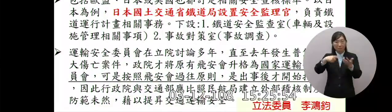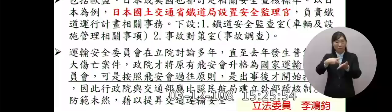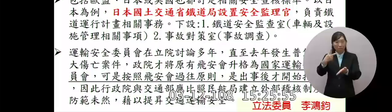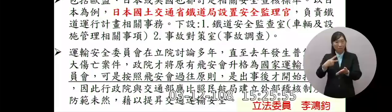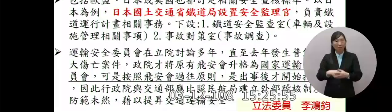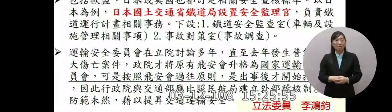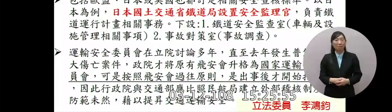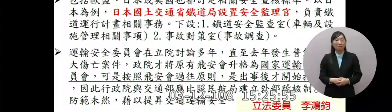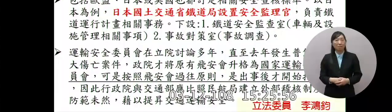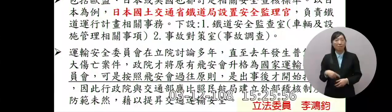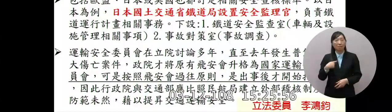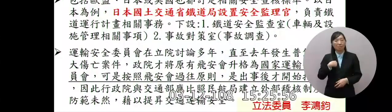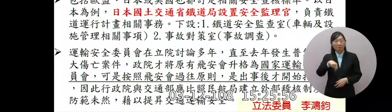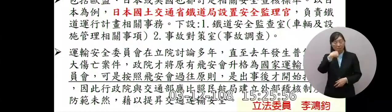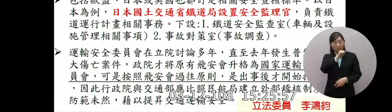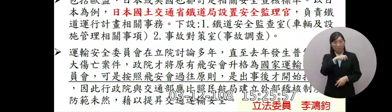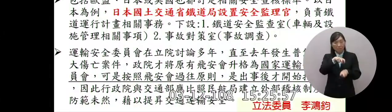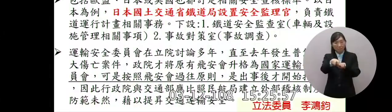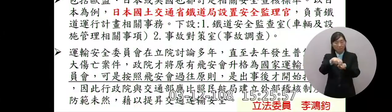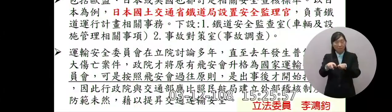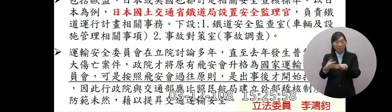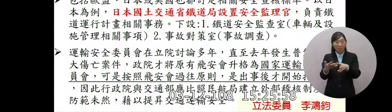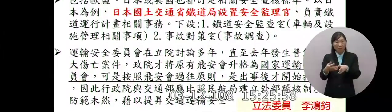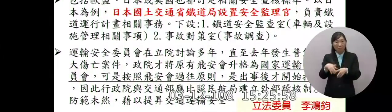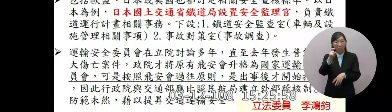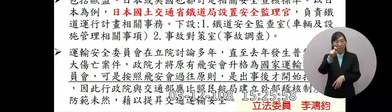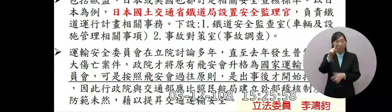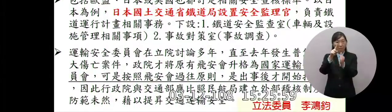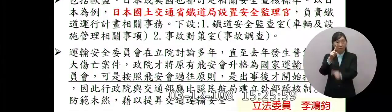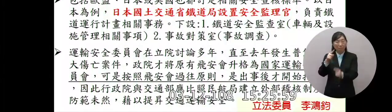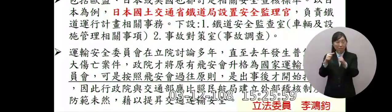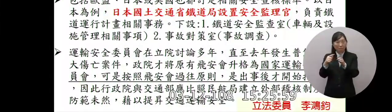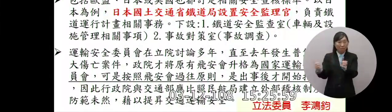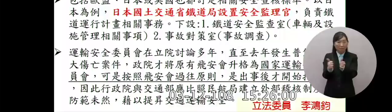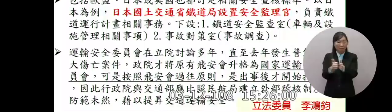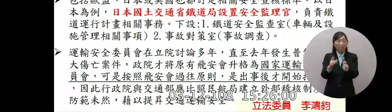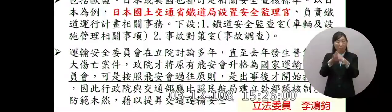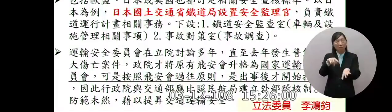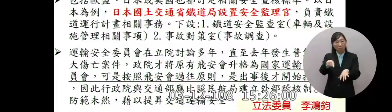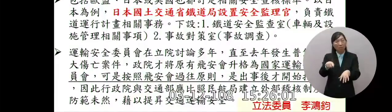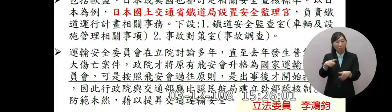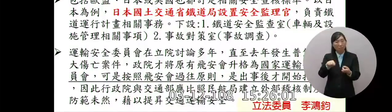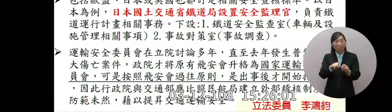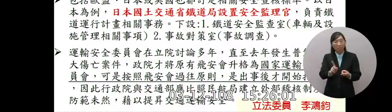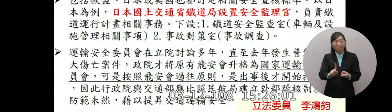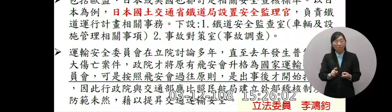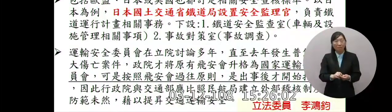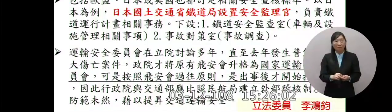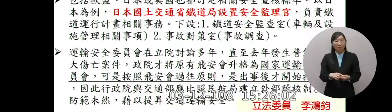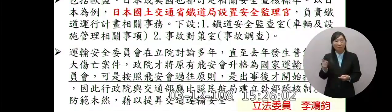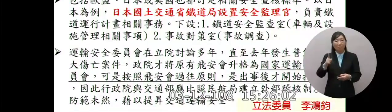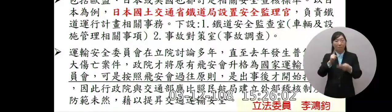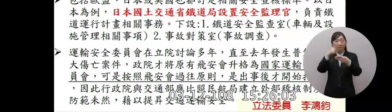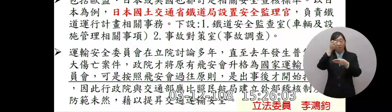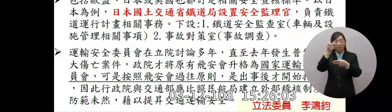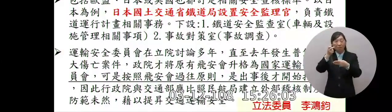一个礼拜两次。那我国的轨道运输有11亿的人次，我们更应该要建立什么？建立主管机